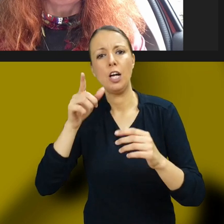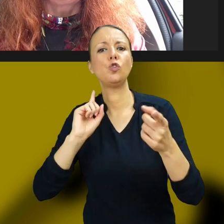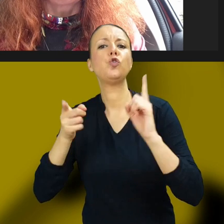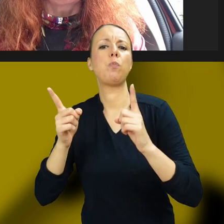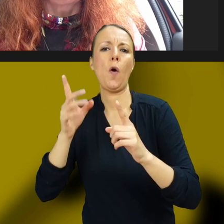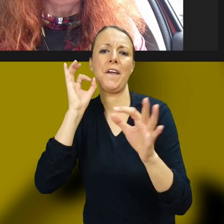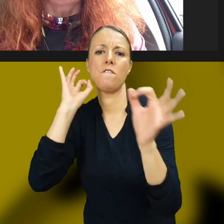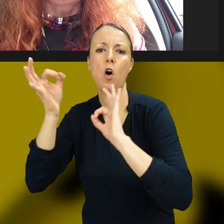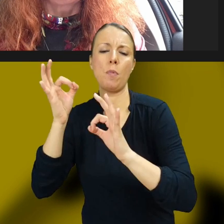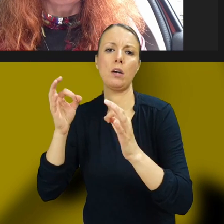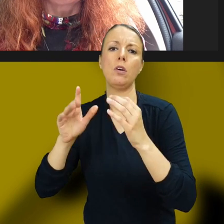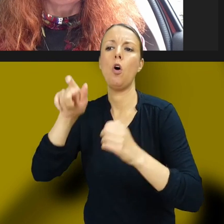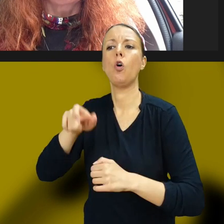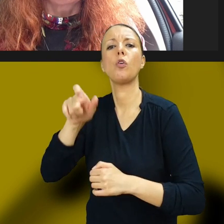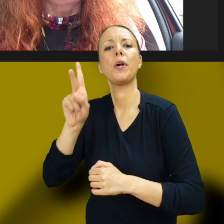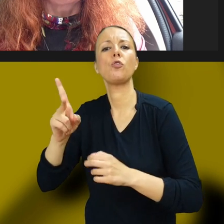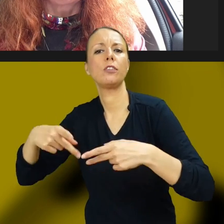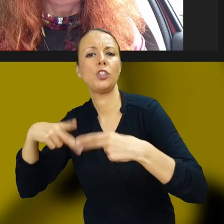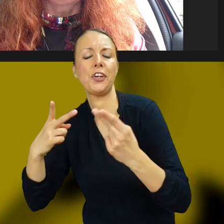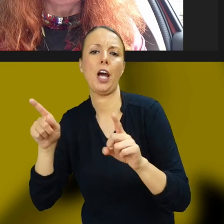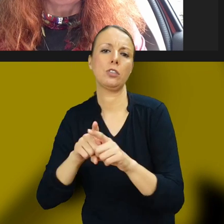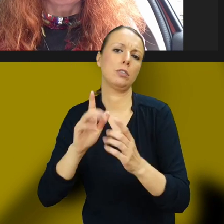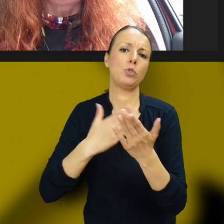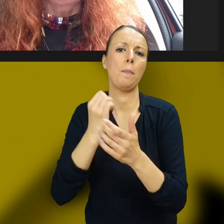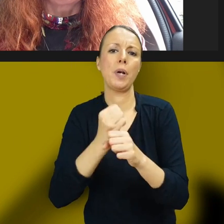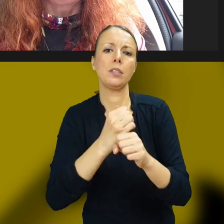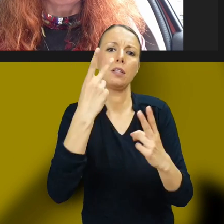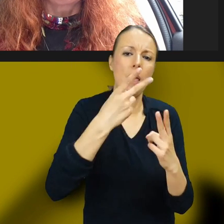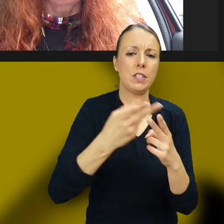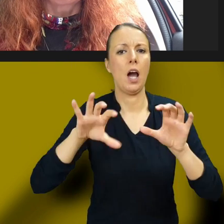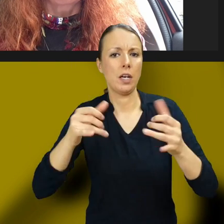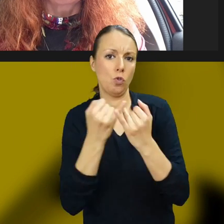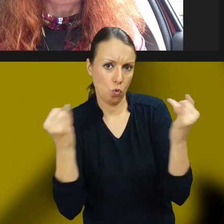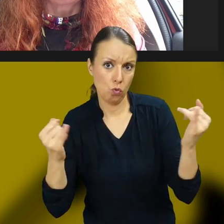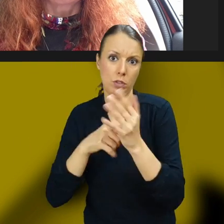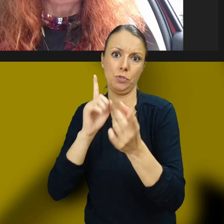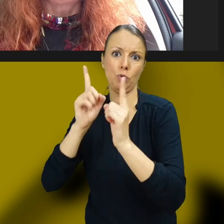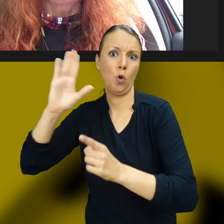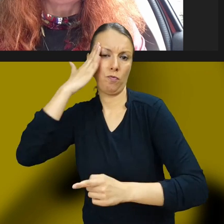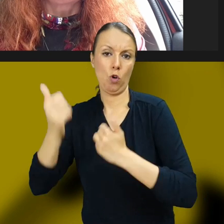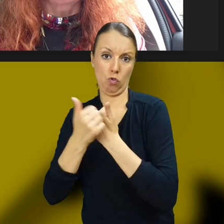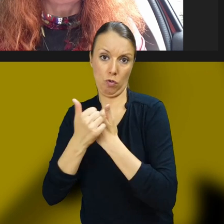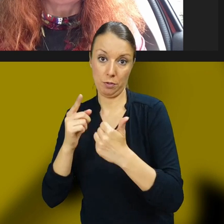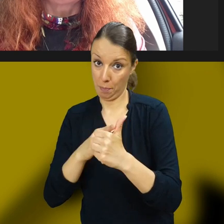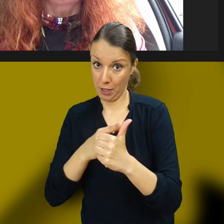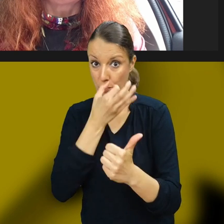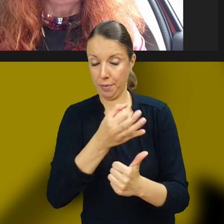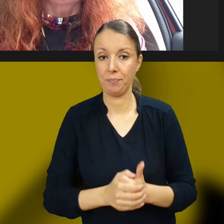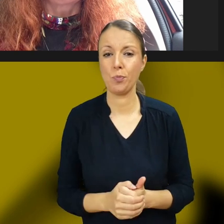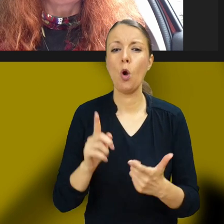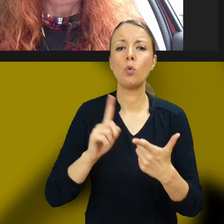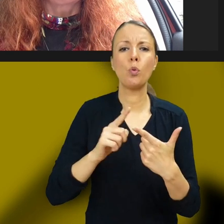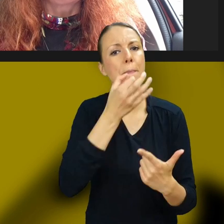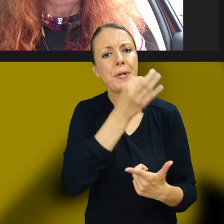przedstawicieli prasy i radiofonii i telewizji? Po drugie, czy jak pani ocenia